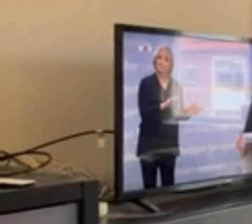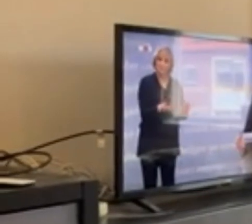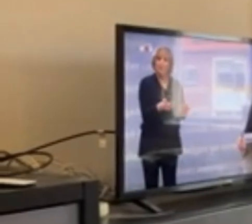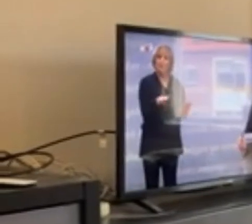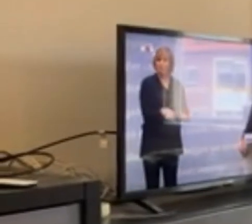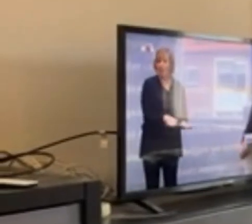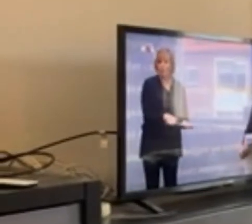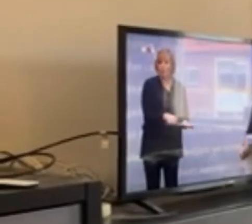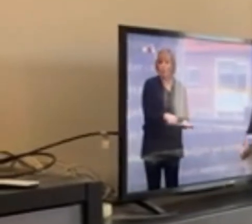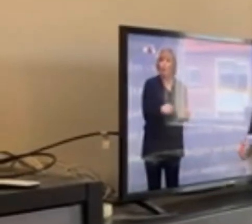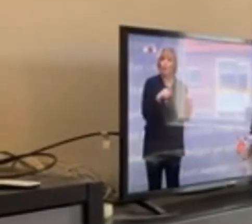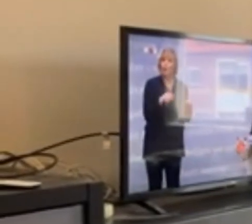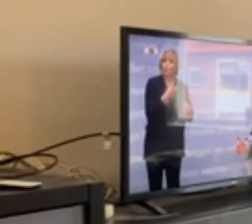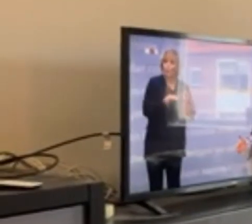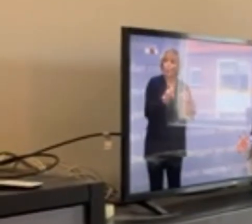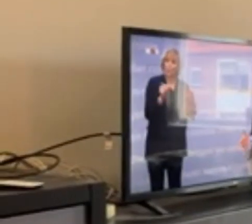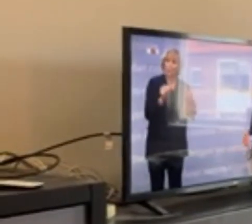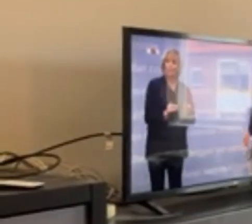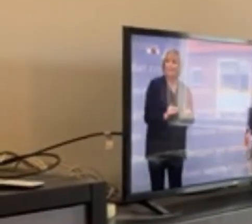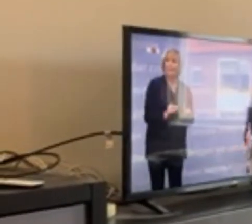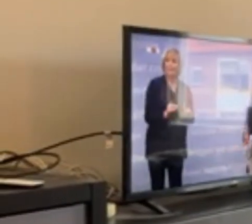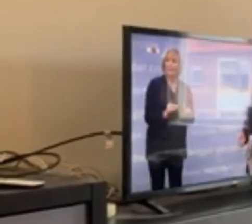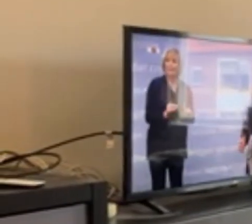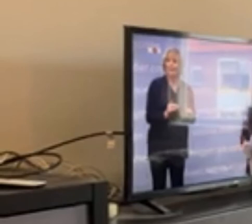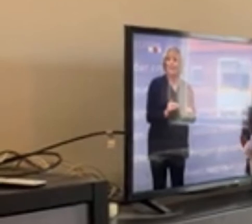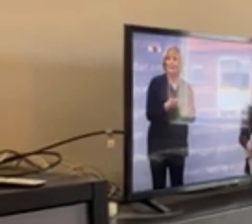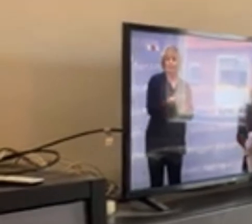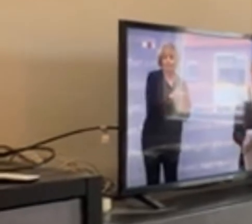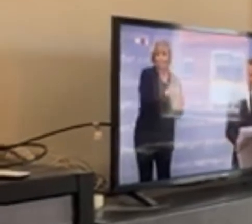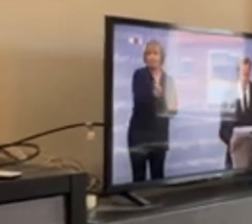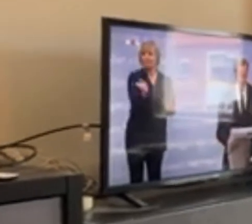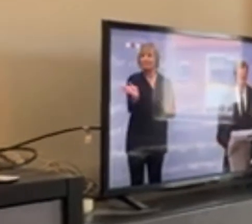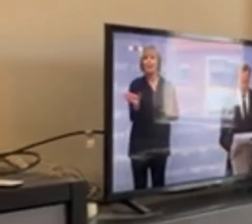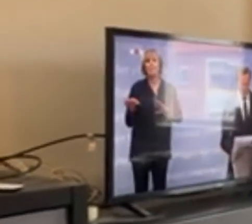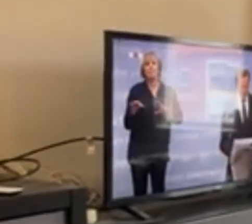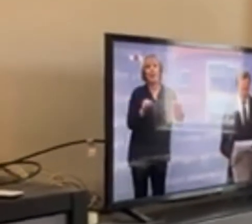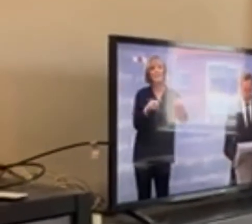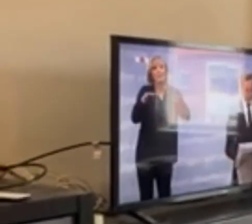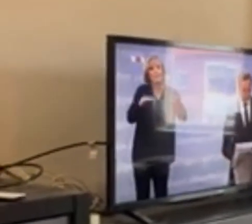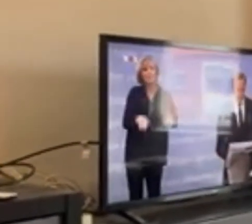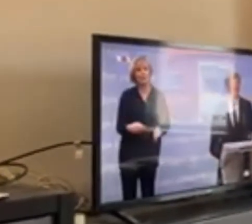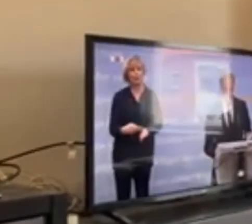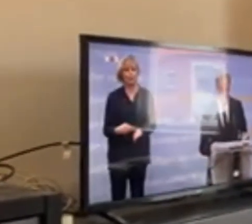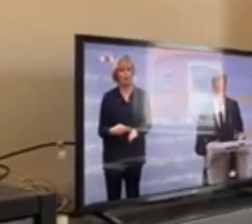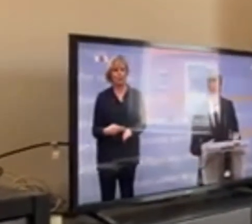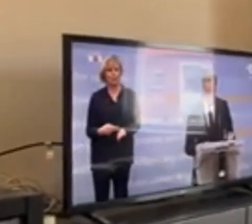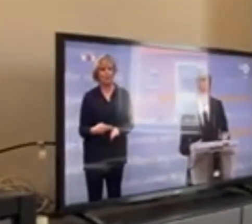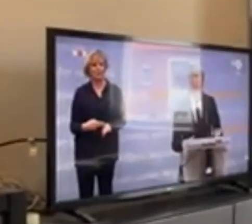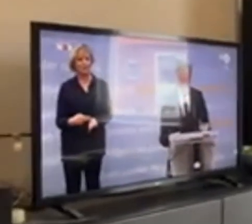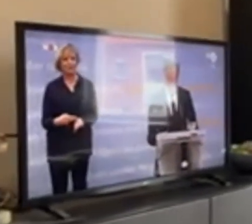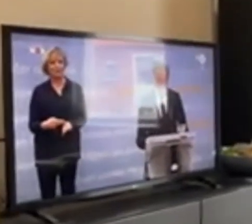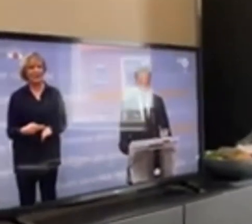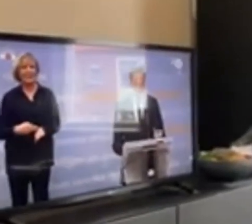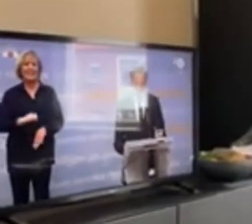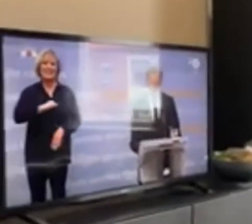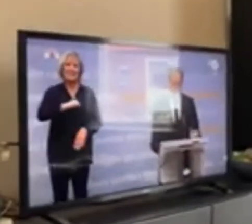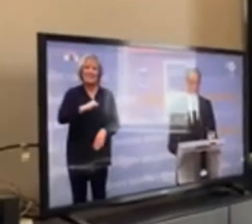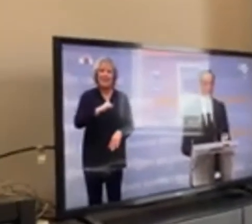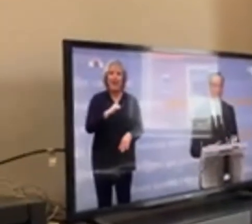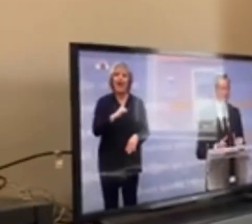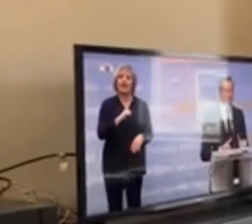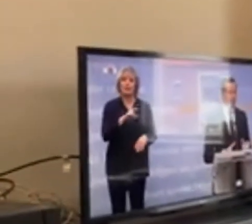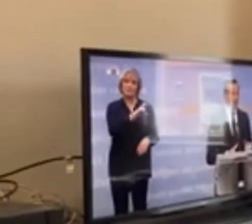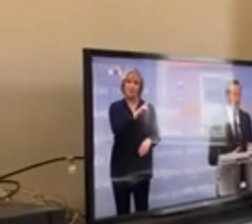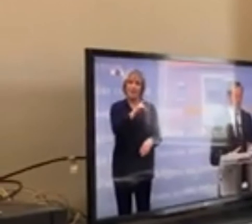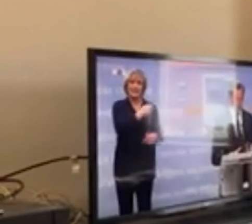de druk op de zorg lager en zijn er voor de rest van de samenleving minder maatregelen nodig. De snelheid waarmee de vaccins geleverd